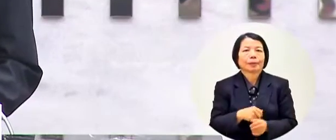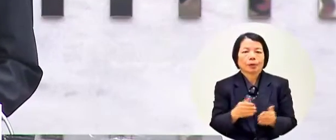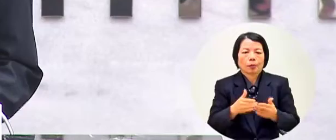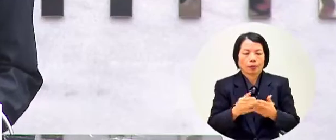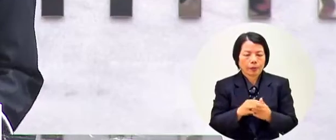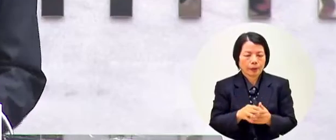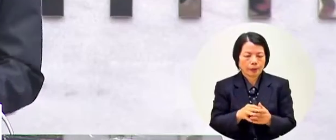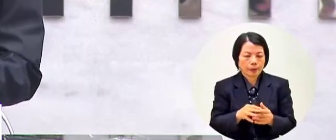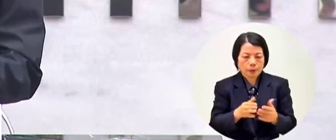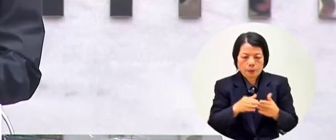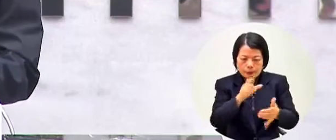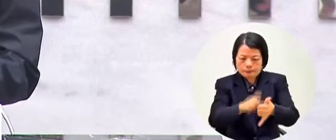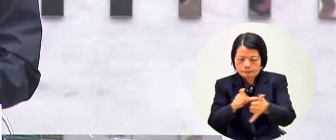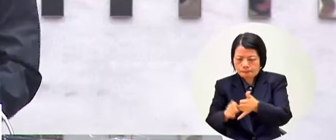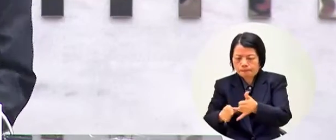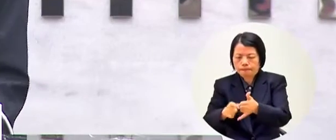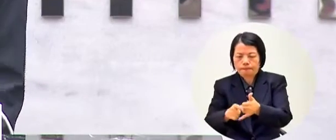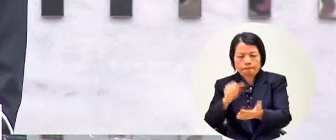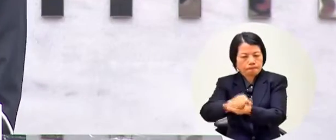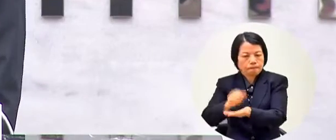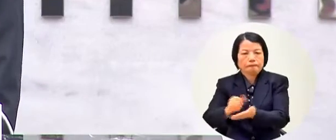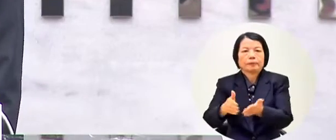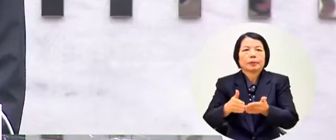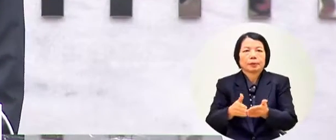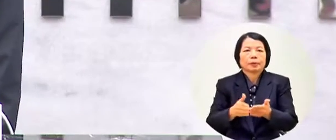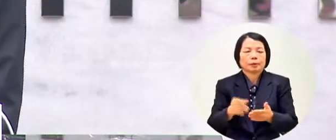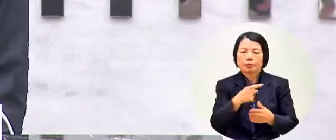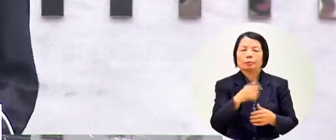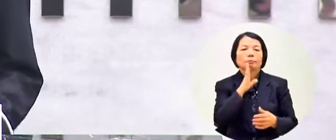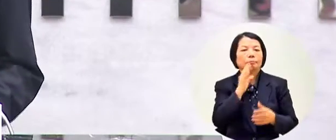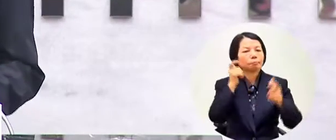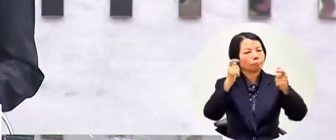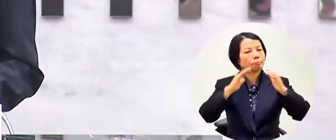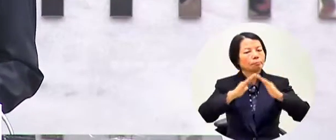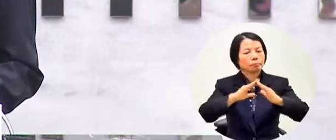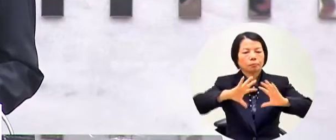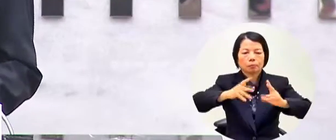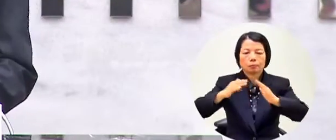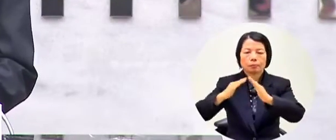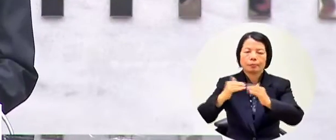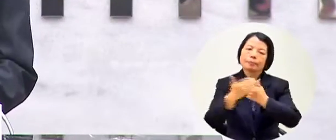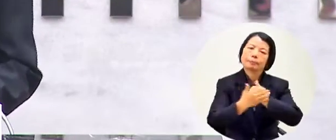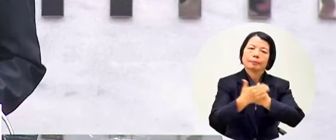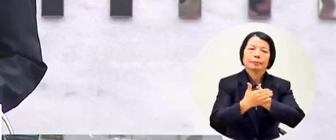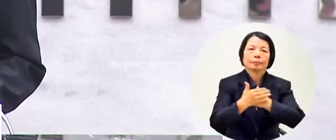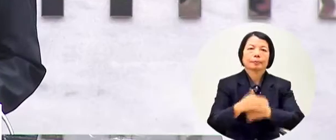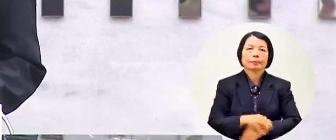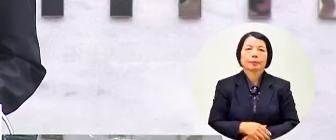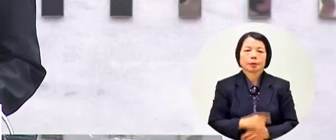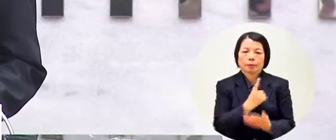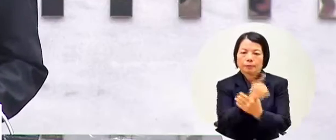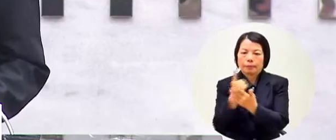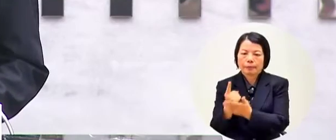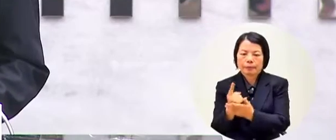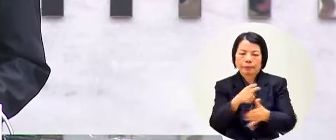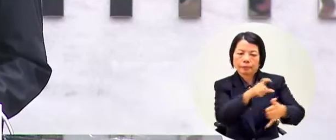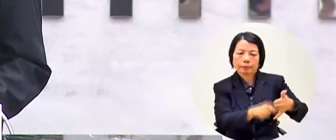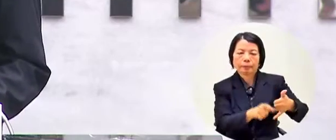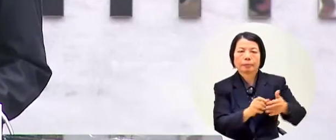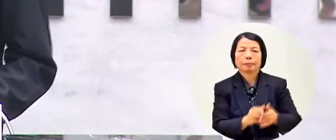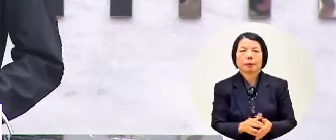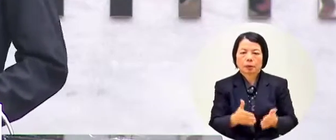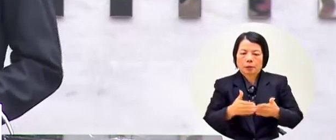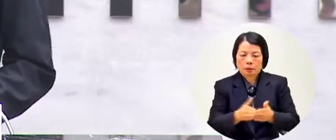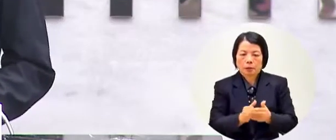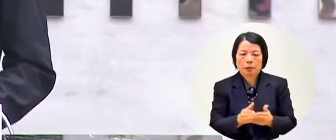踪。每一个小孩子都是我们高雄市的宝，也是国家的宝，绝对每一个个体都要受